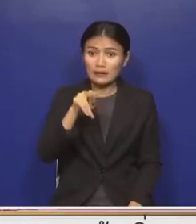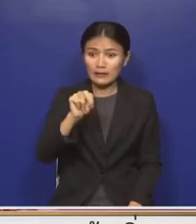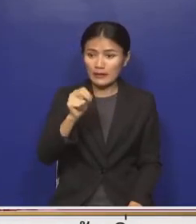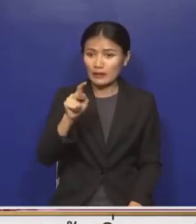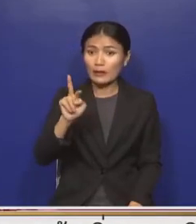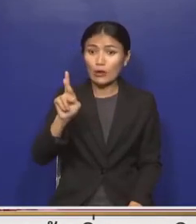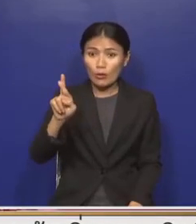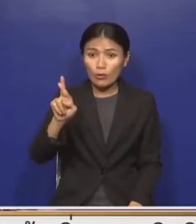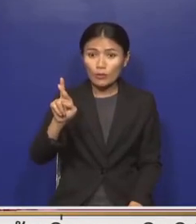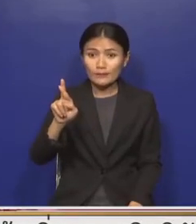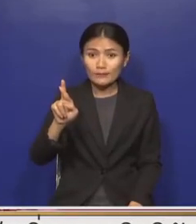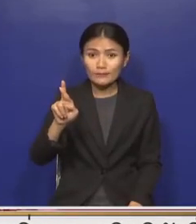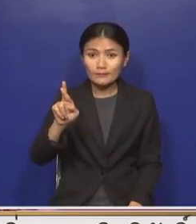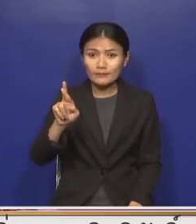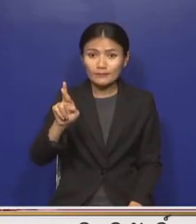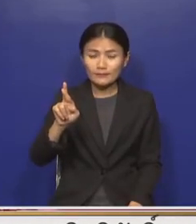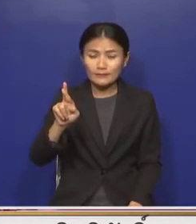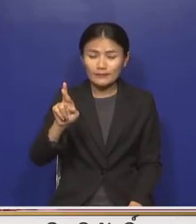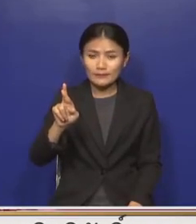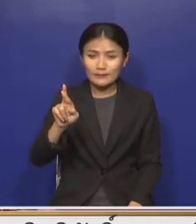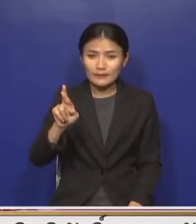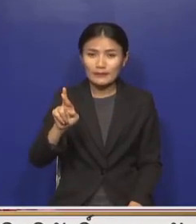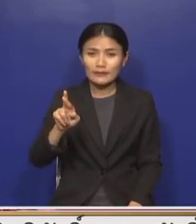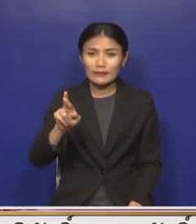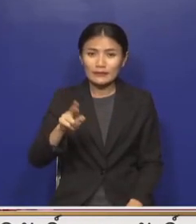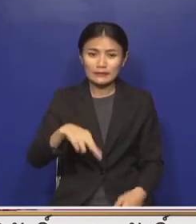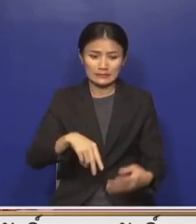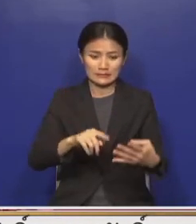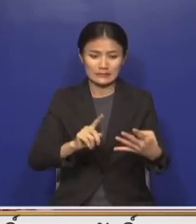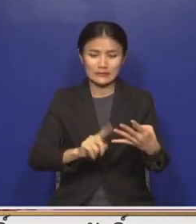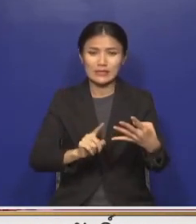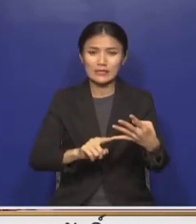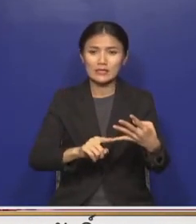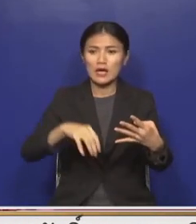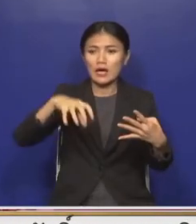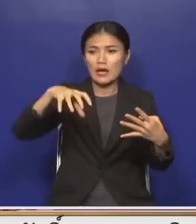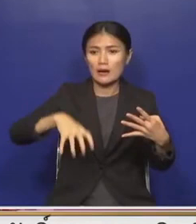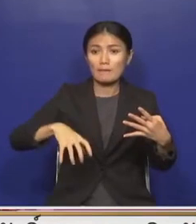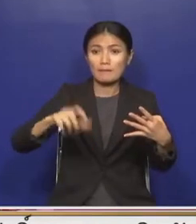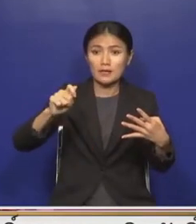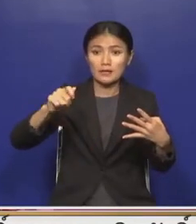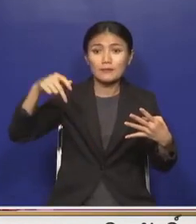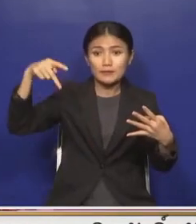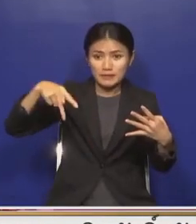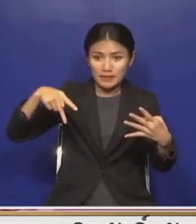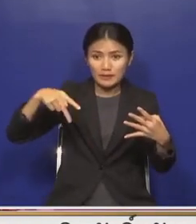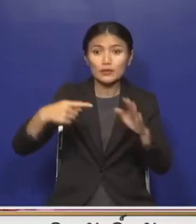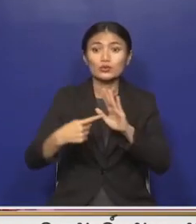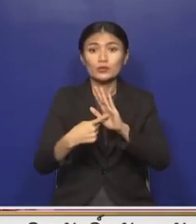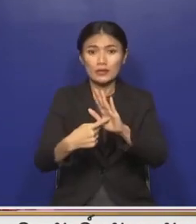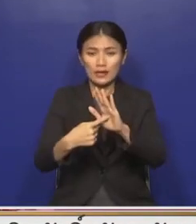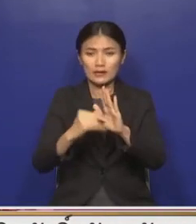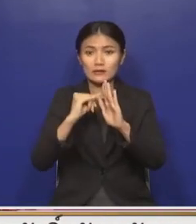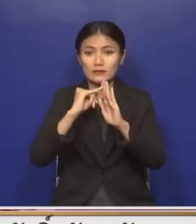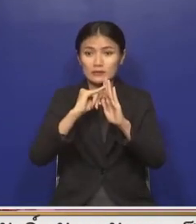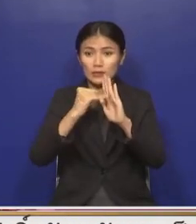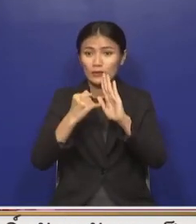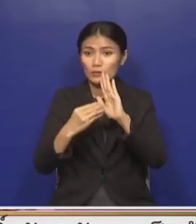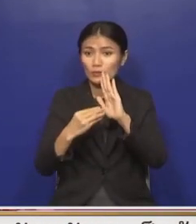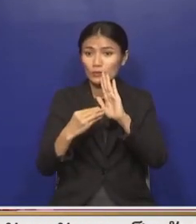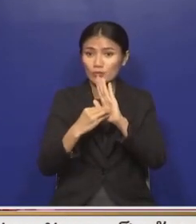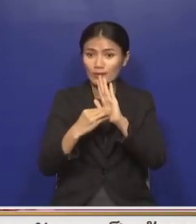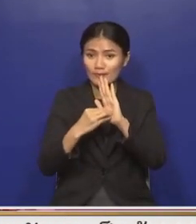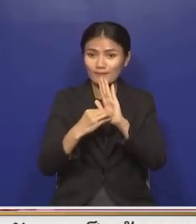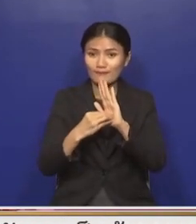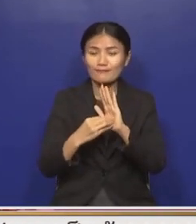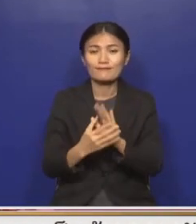และปกคองพิเศษเช่นจรรหวตรุงเทพหราครต